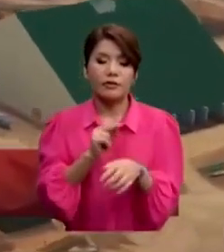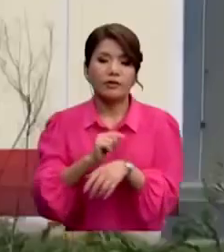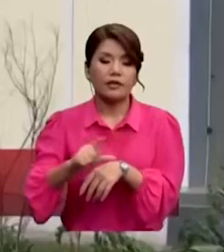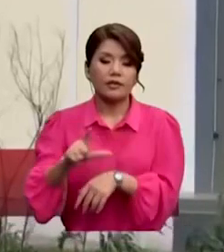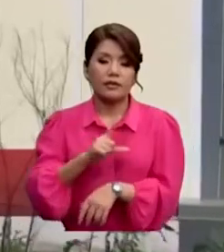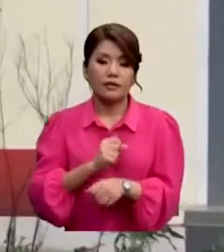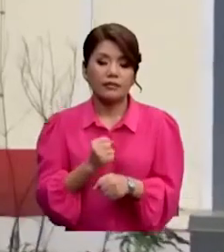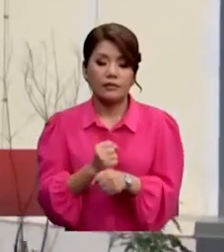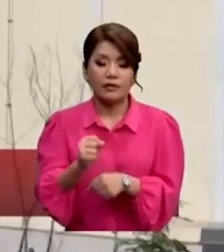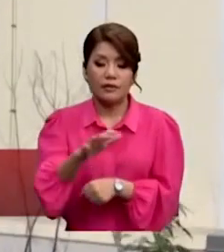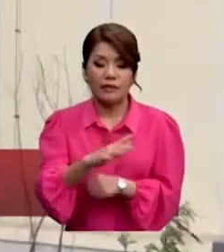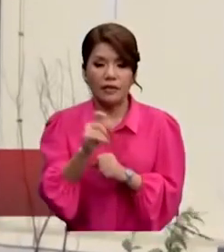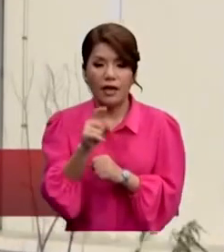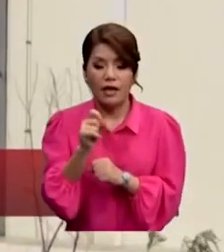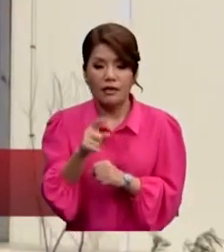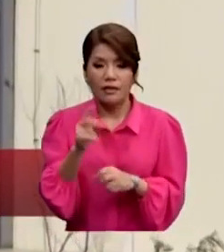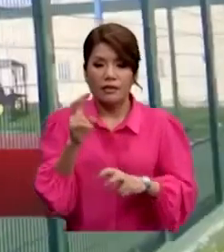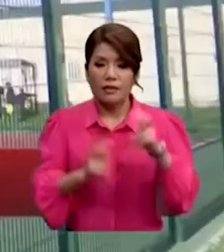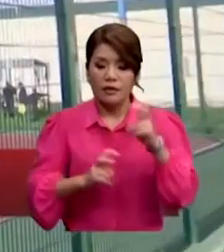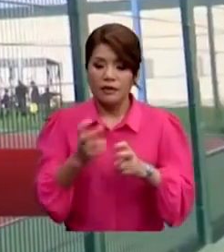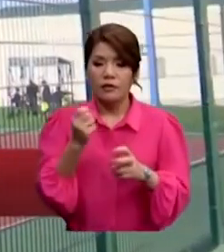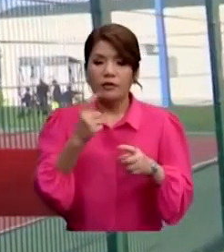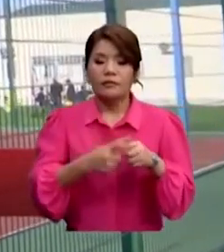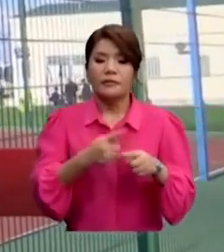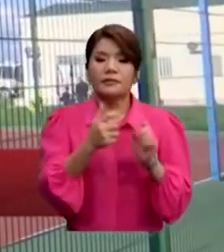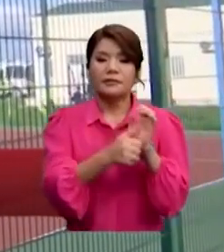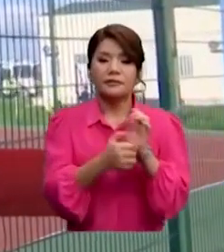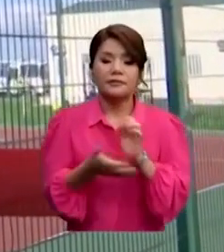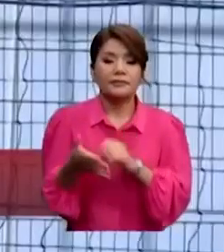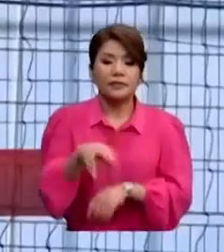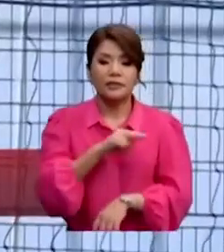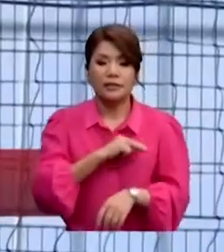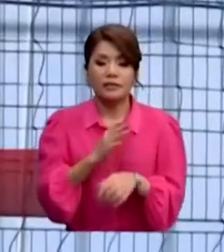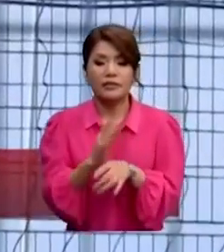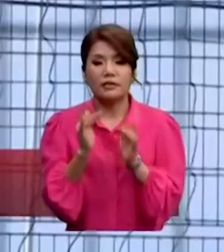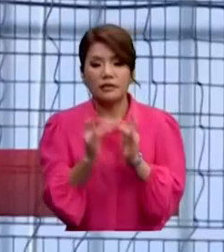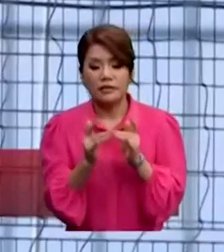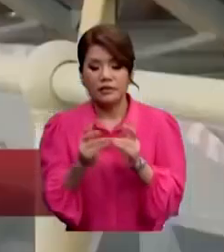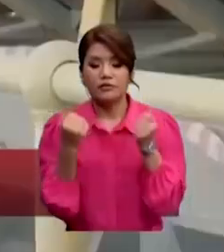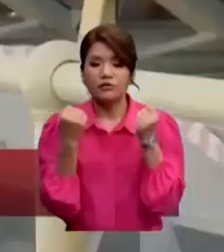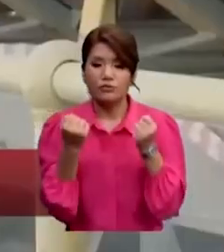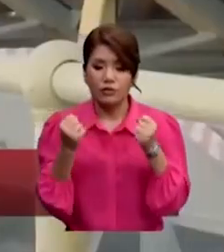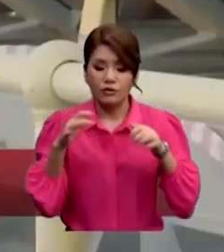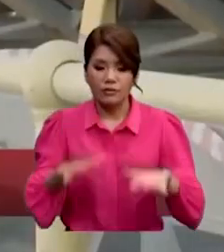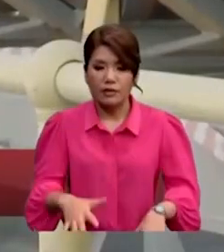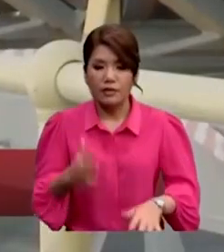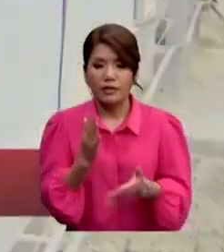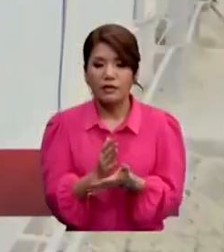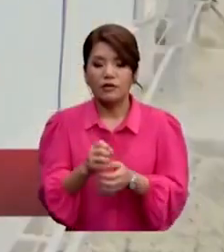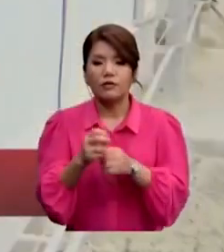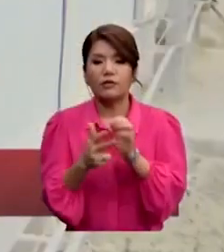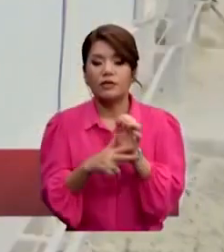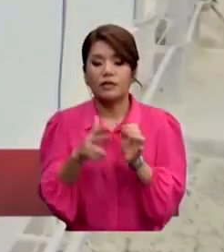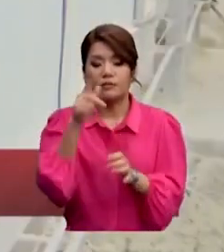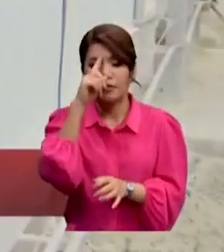Кен орнының аумағында тек алтын өндіретін фабрика ғана емес, 600-ден астам қызметкерге арналған жатақхана, спорт кешендері бой көтерді. Құрылысы 18 айда